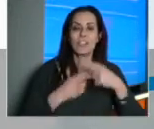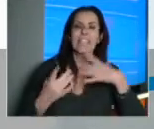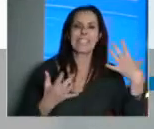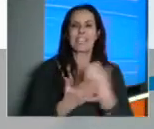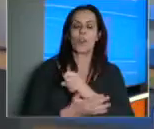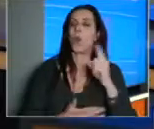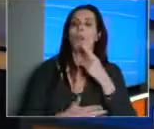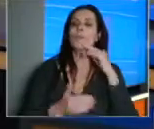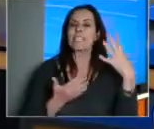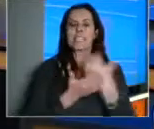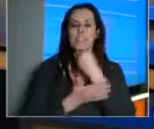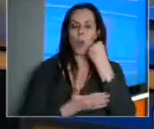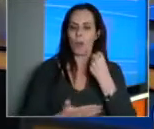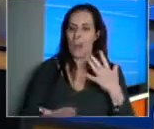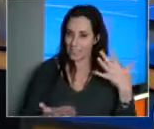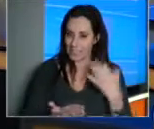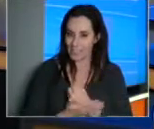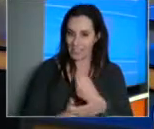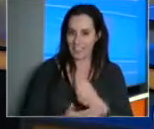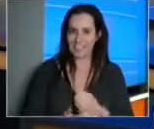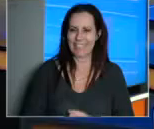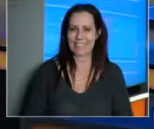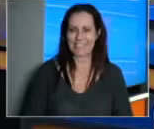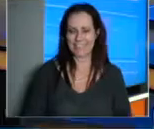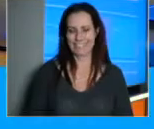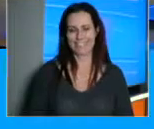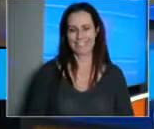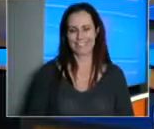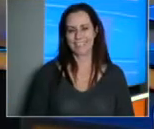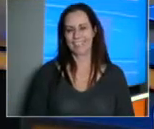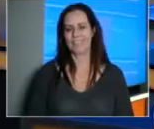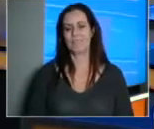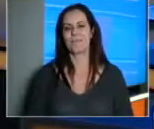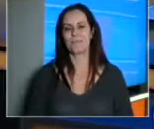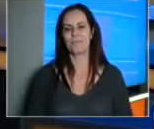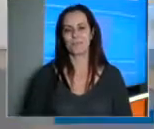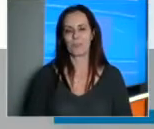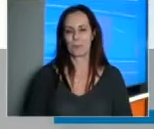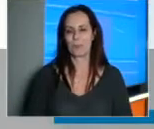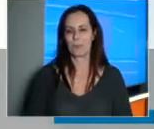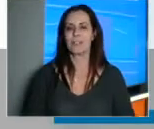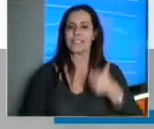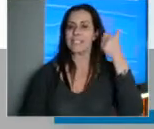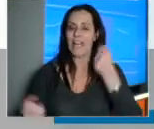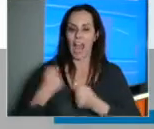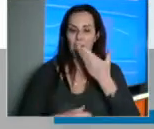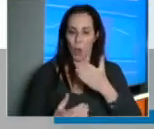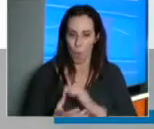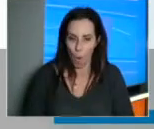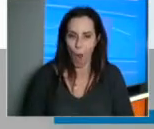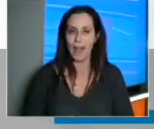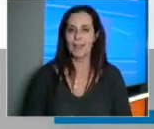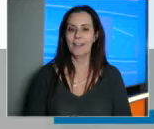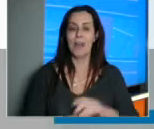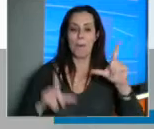סגסוג. כולם מאחלים סגסוג, אז סגסוג ופריחה מאחל גם דוד אמסלם. יאללה, בוא נראה לדוגמה את ישראל כץ, איך הוא מצא לאחל לנו חג שמח, עם